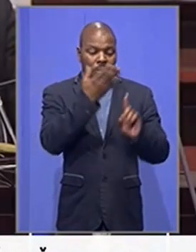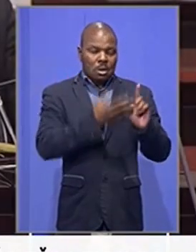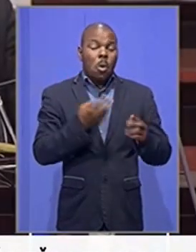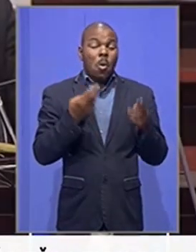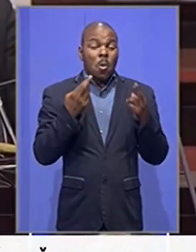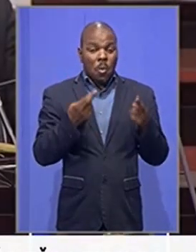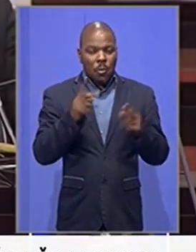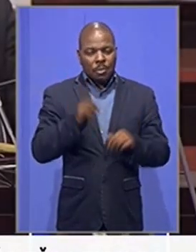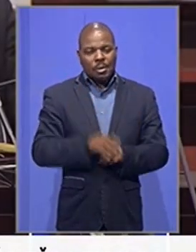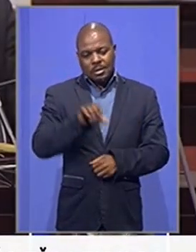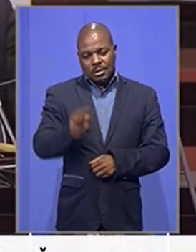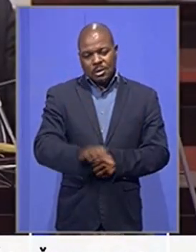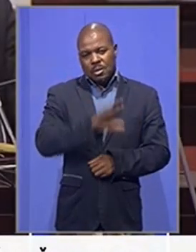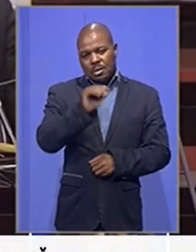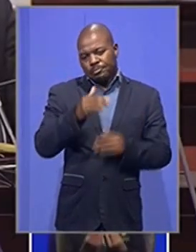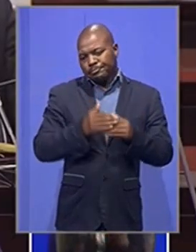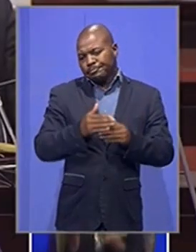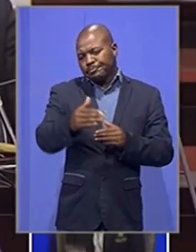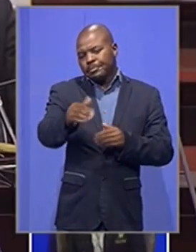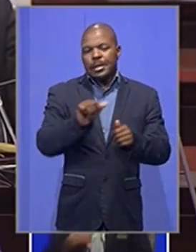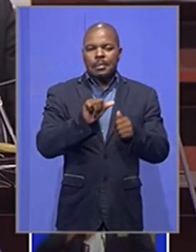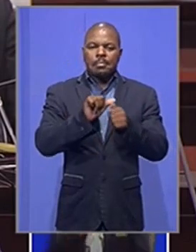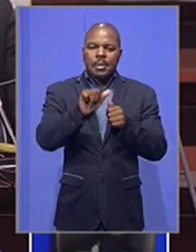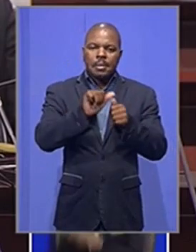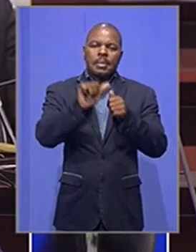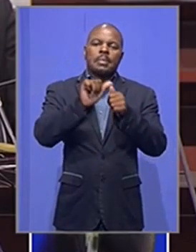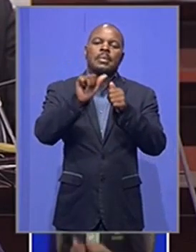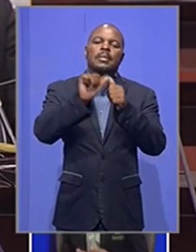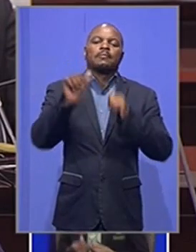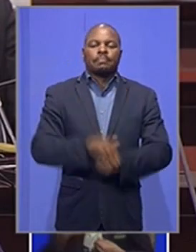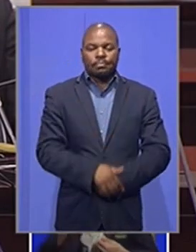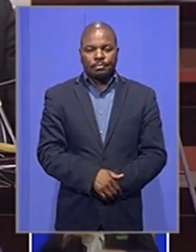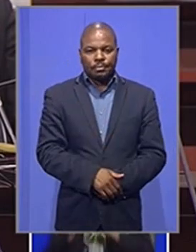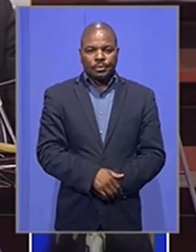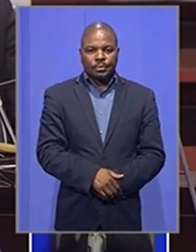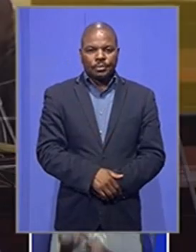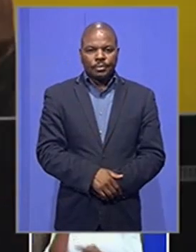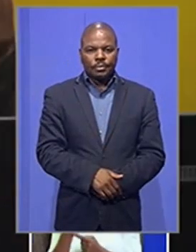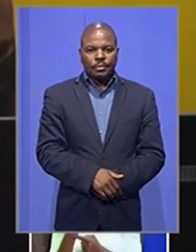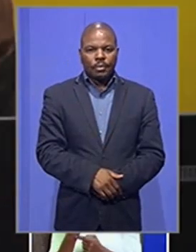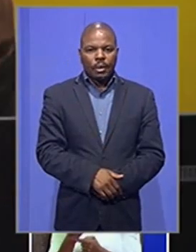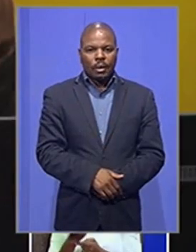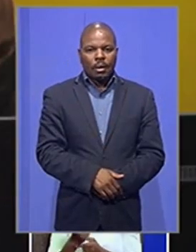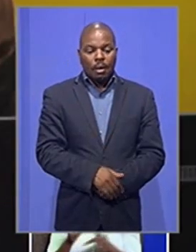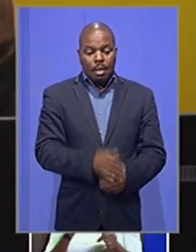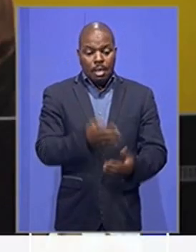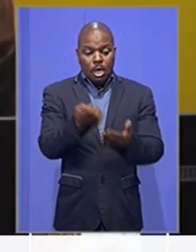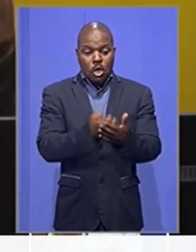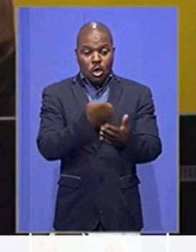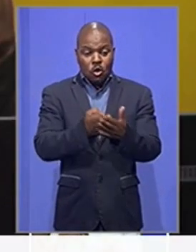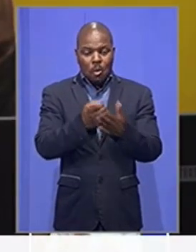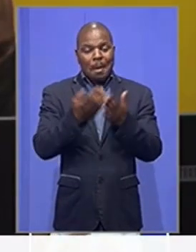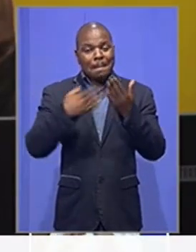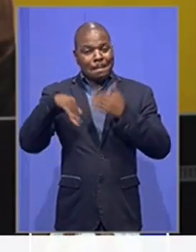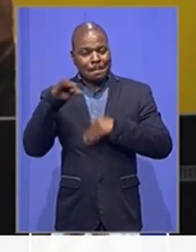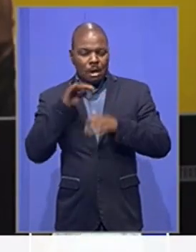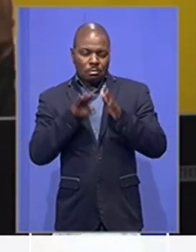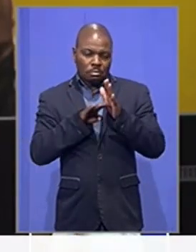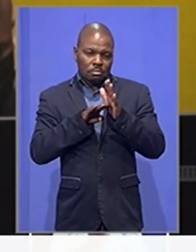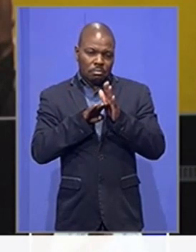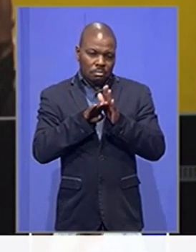tshepo ya gore Afrika Borwa e tla kgona go kaonafatša maemo a. The economic reconstruction and recovery